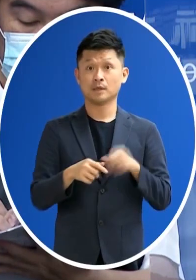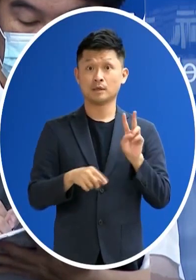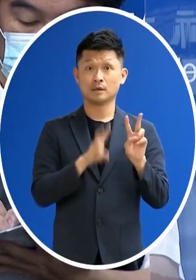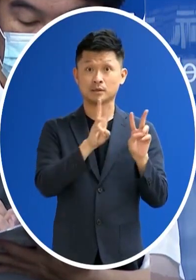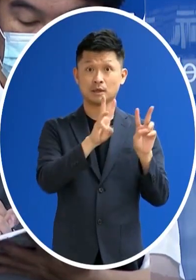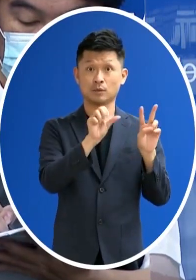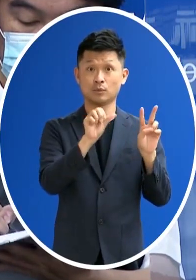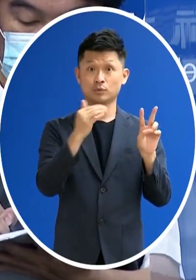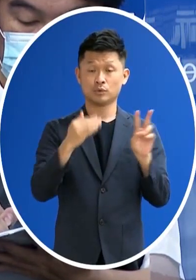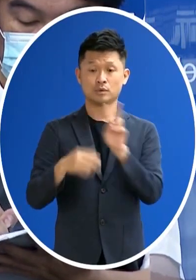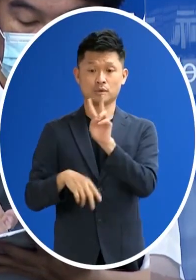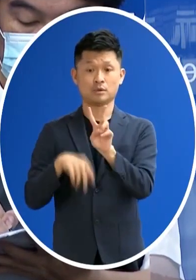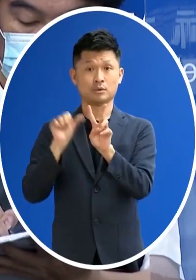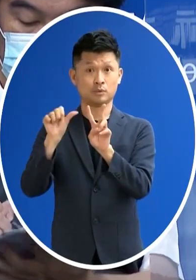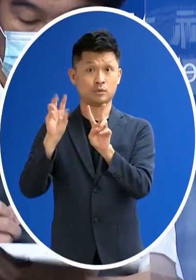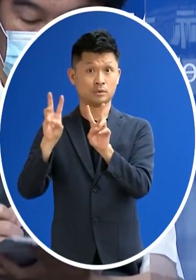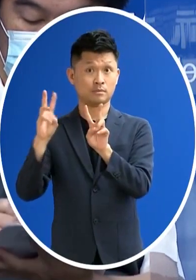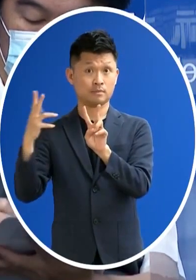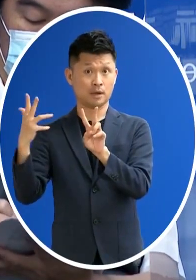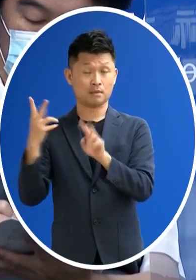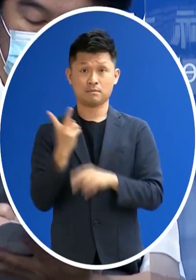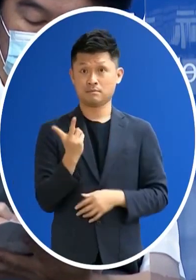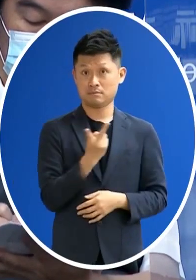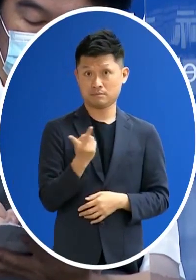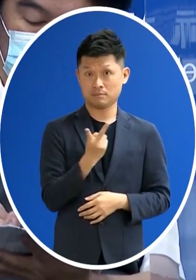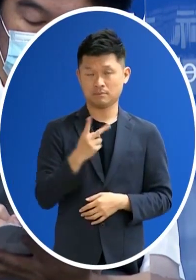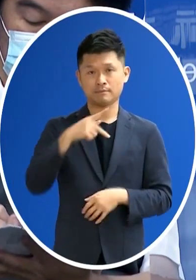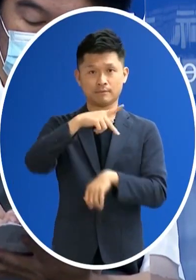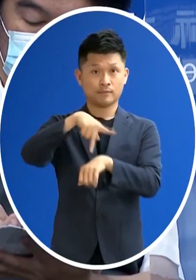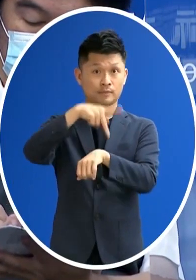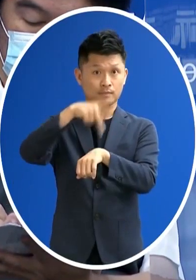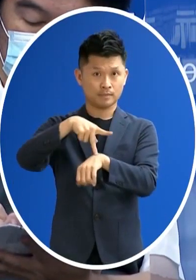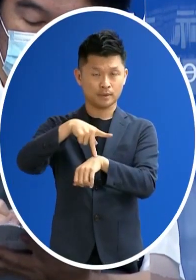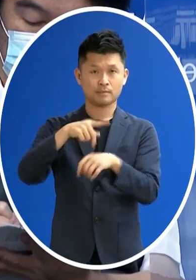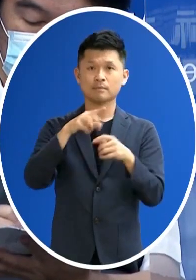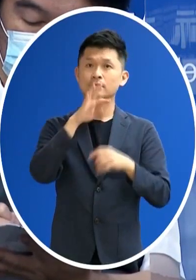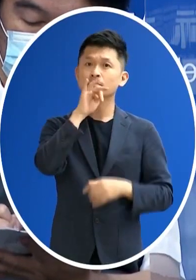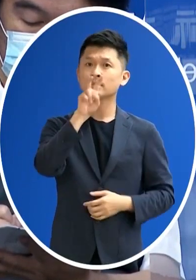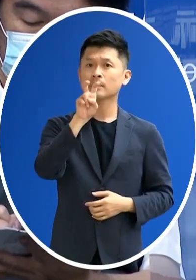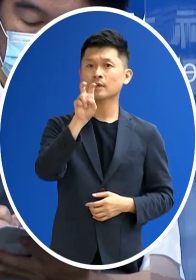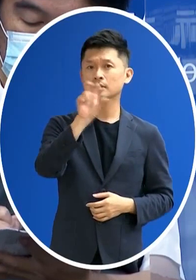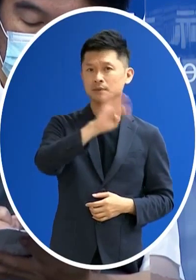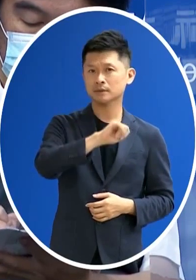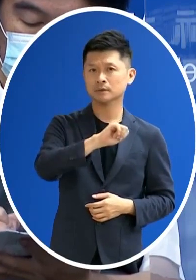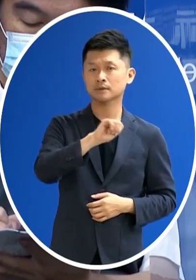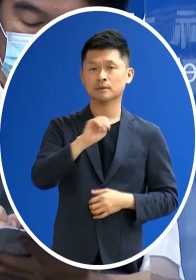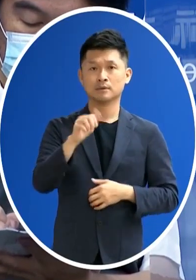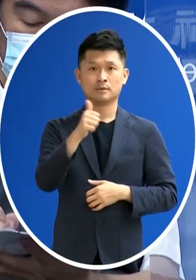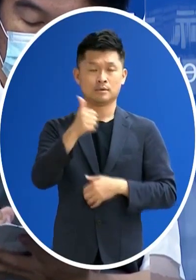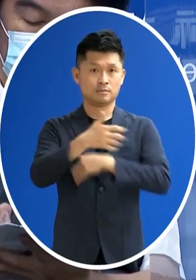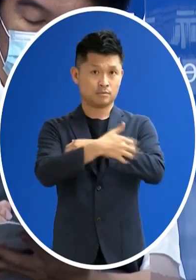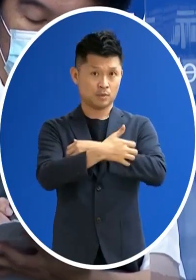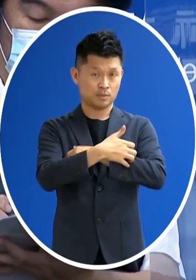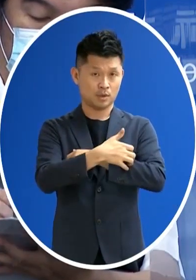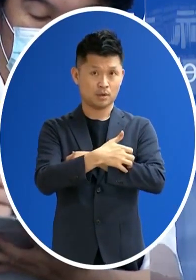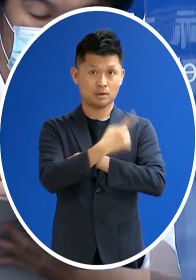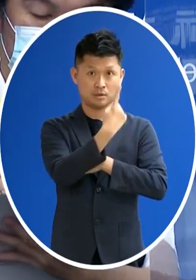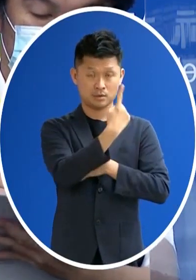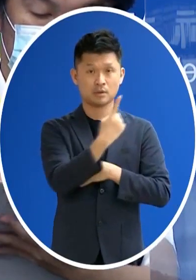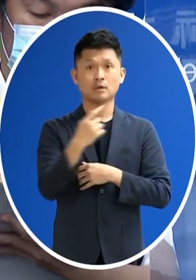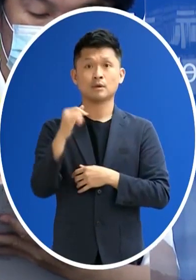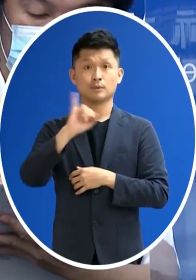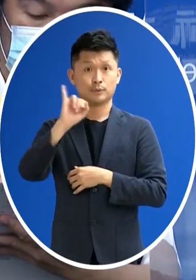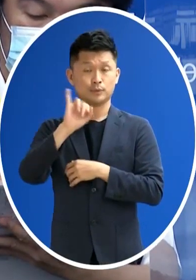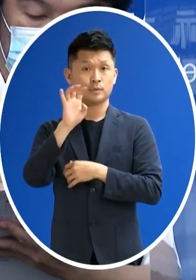按2538为菲律宾籍20多岁的男性移工与40多岁的女性移